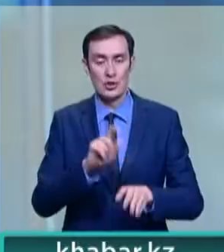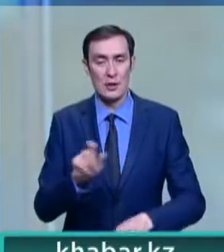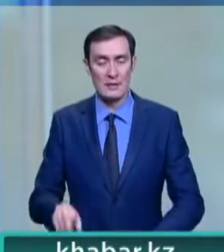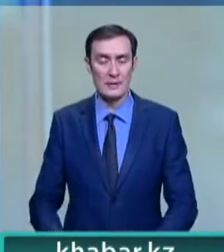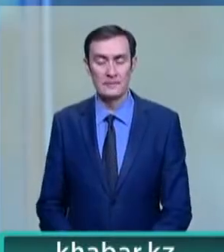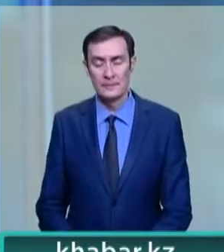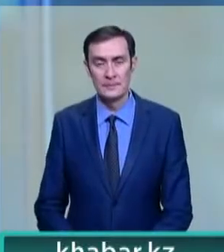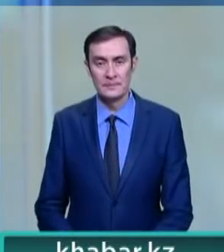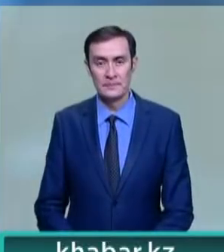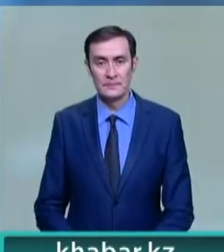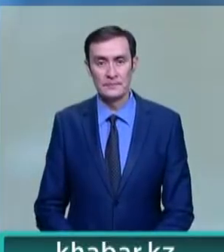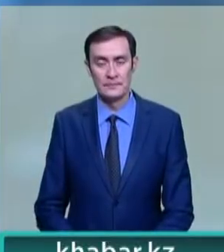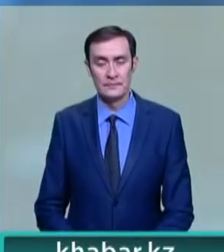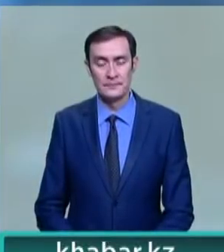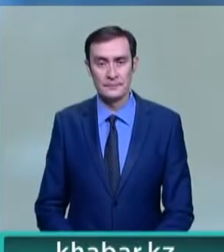человек.